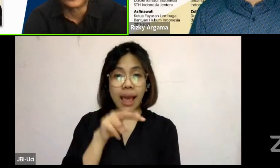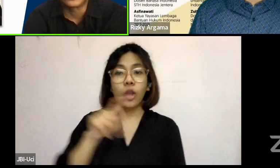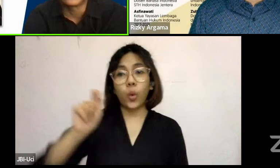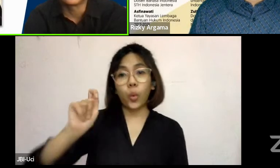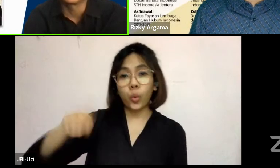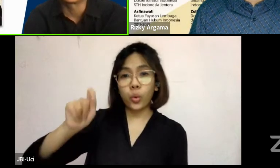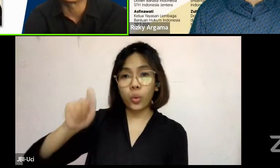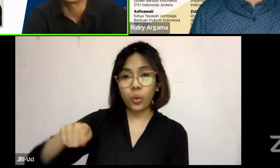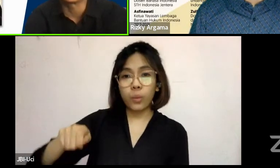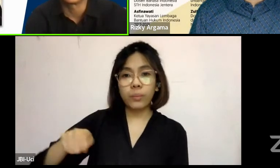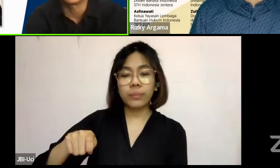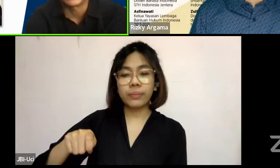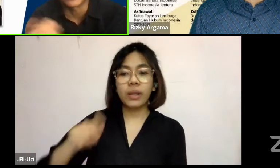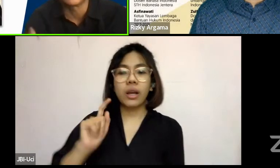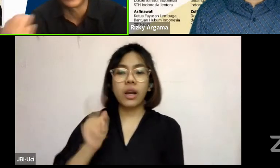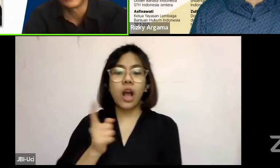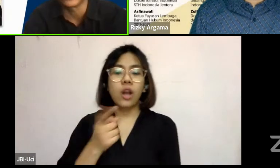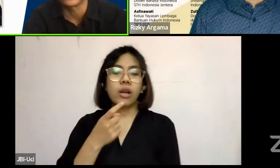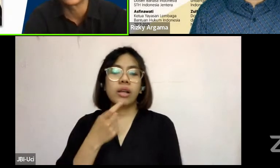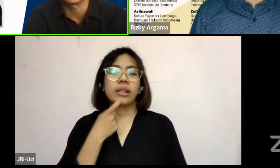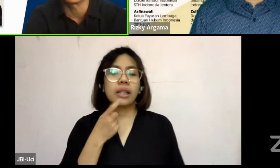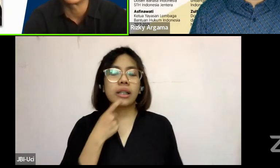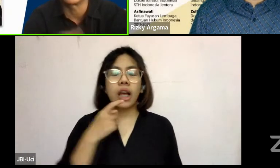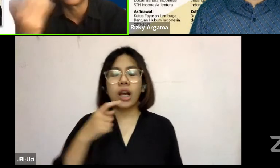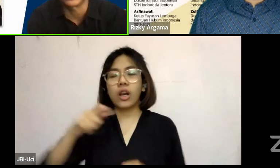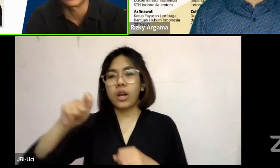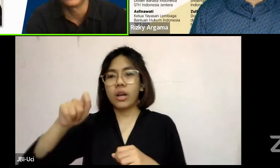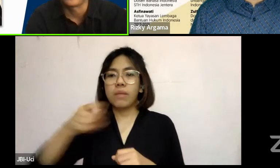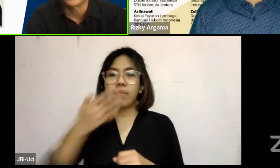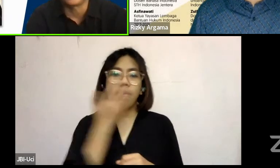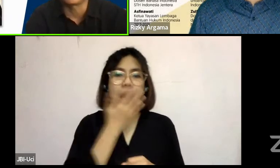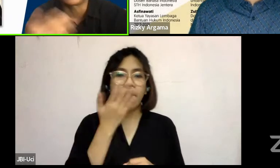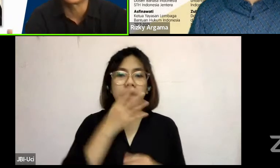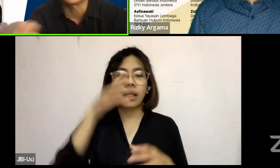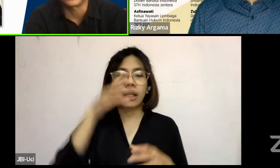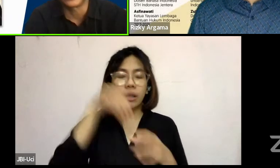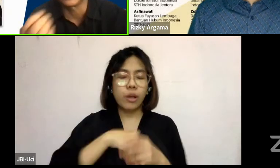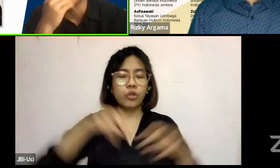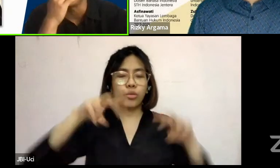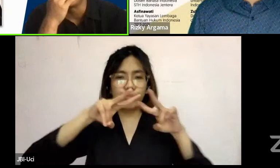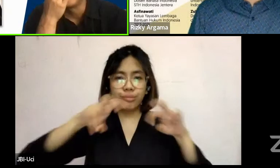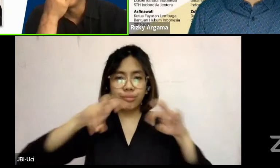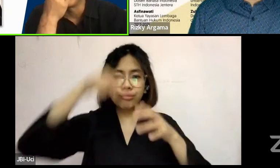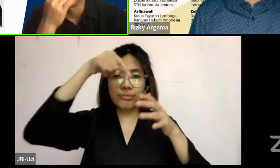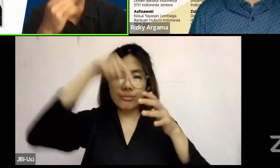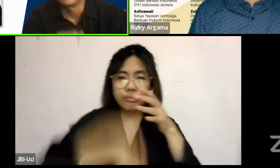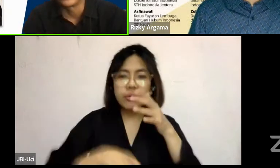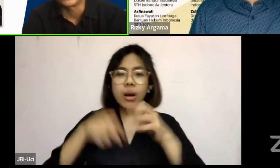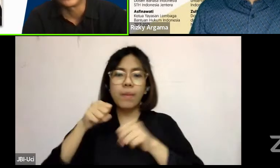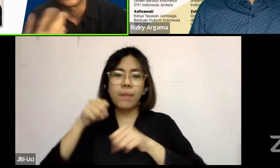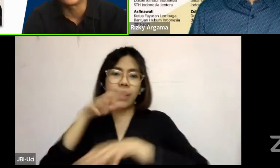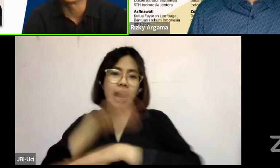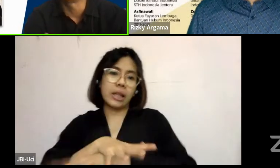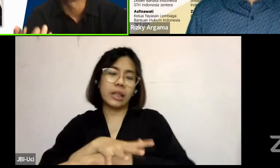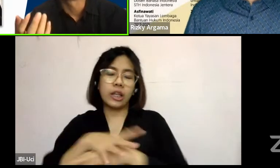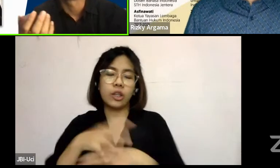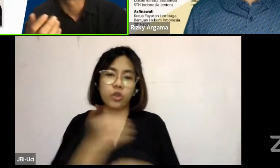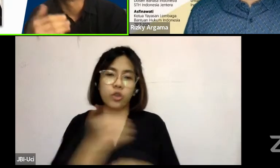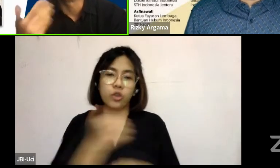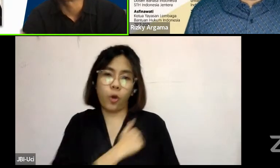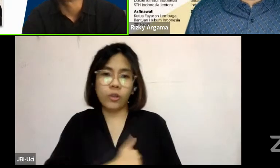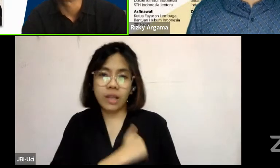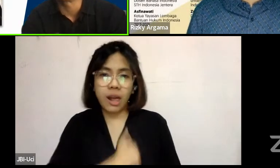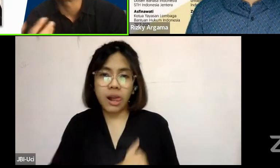bicara soal diskursus berbahasa sebagai diskursus kita sebagai sosial efek sosial gitu ya bukan hanya